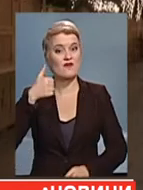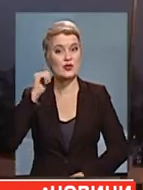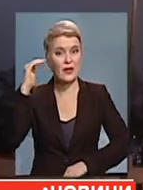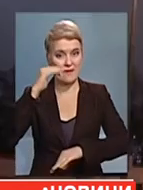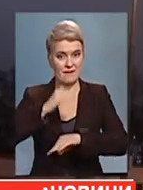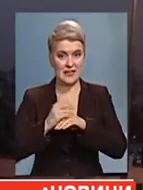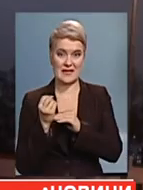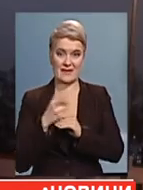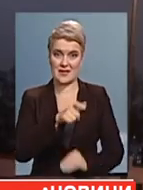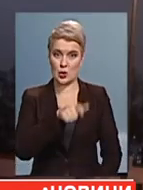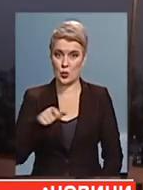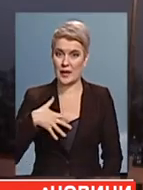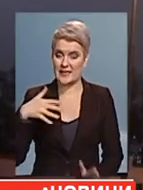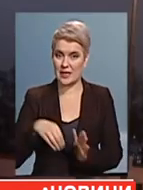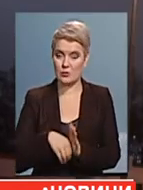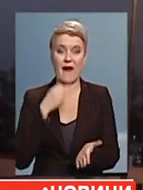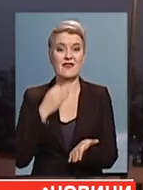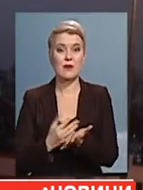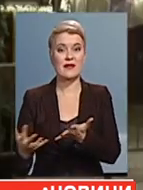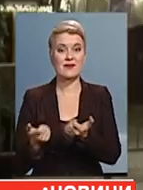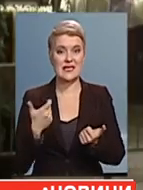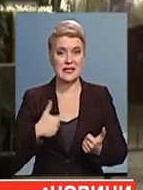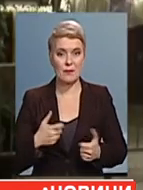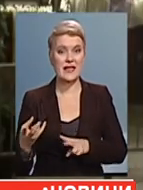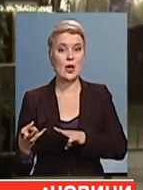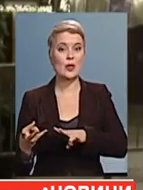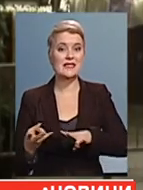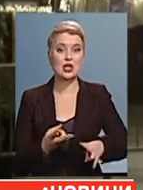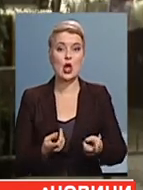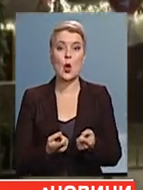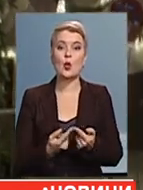Відповідальність за напад у Берліні взяло на себе терористичне угруповання «Ісламська держава».